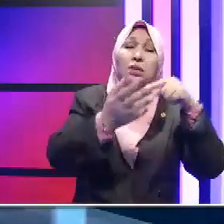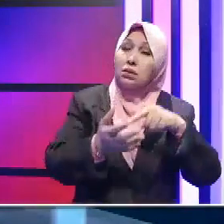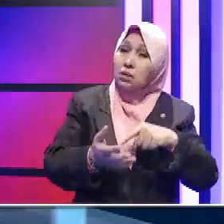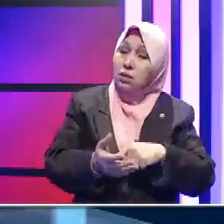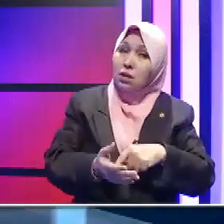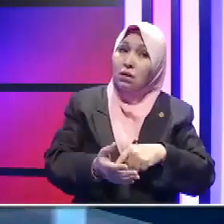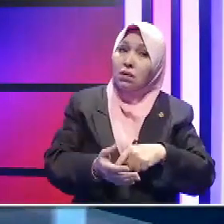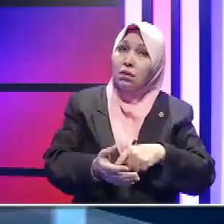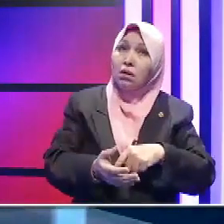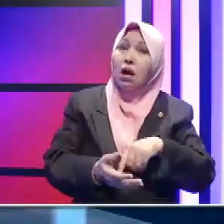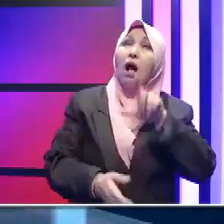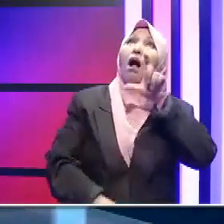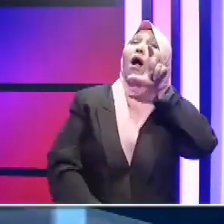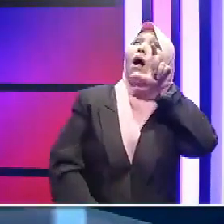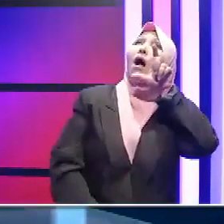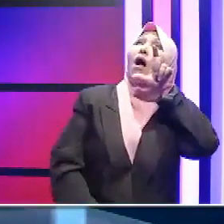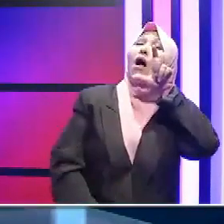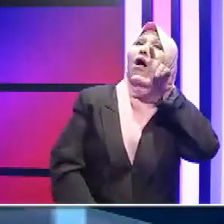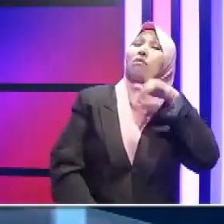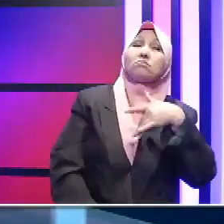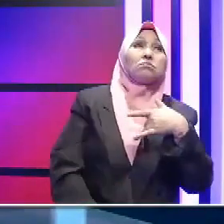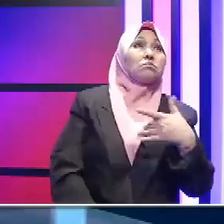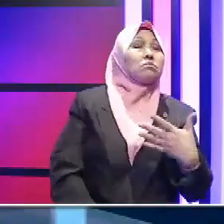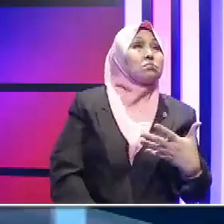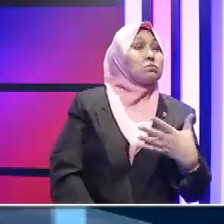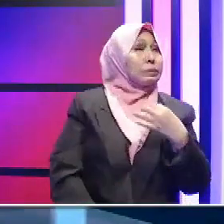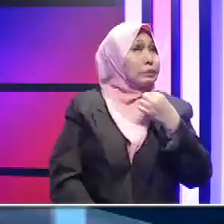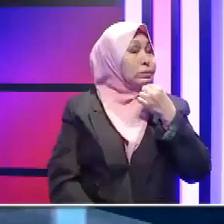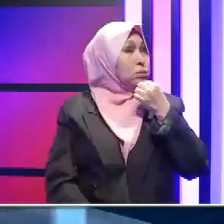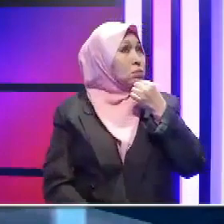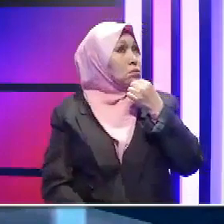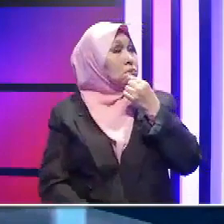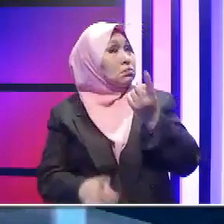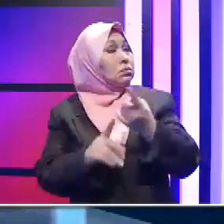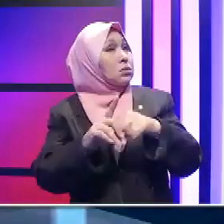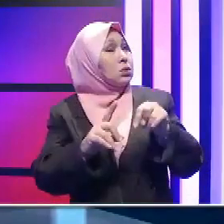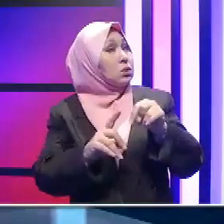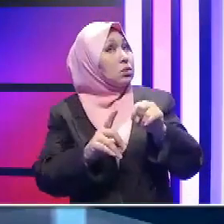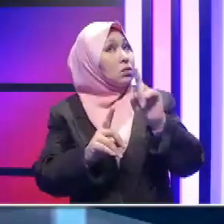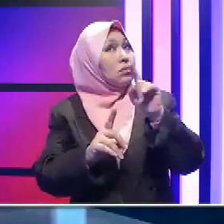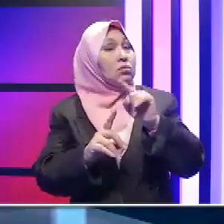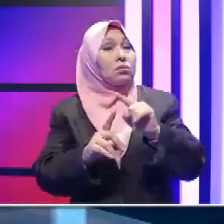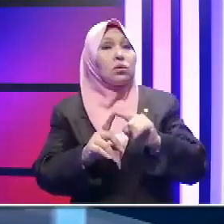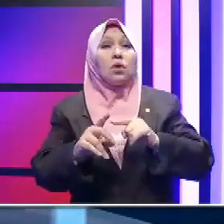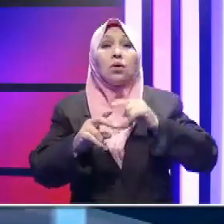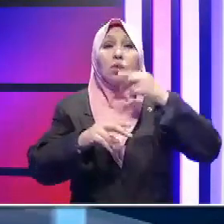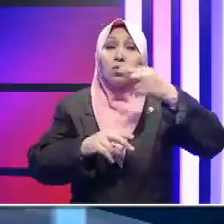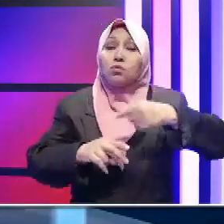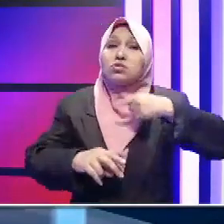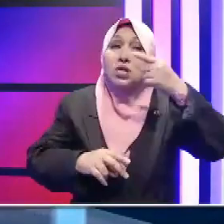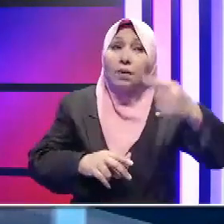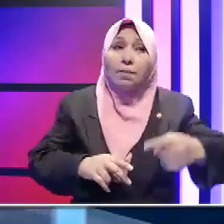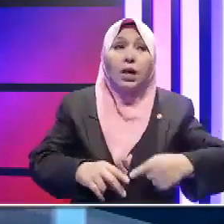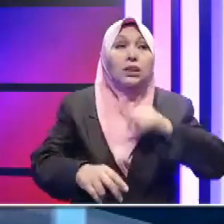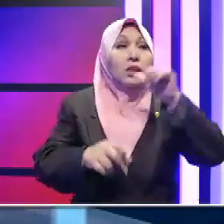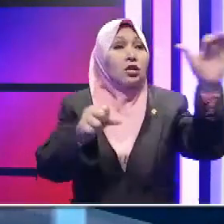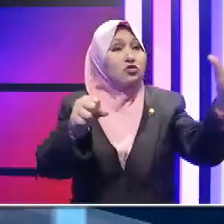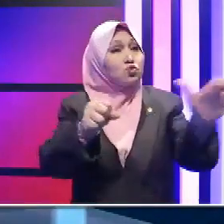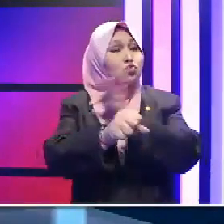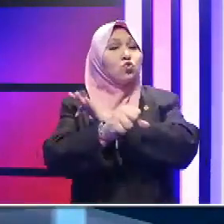tercengang terasa ajaib bila sesuatu ucapan tak cukup sarat contohnya